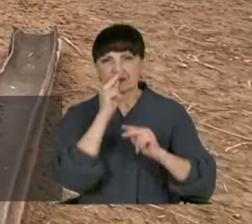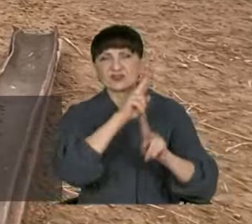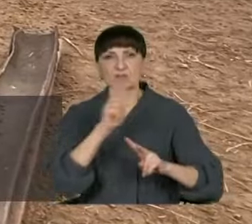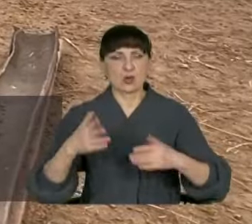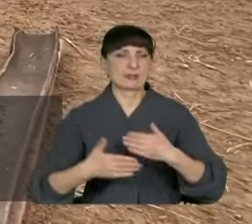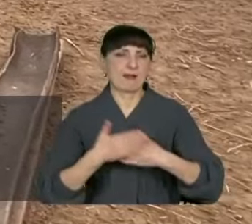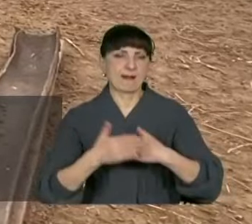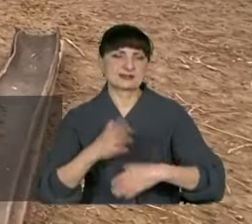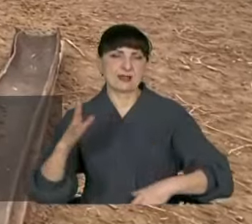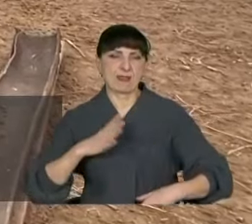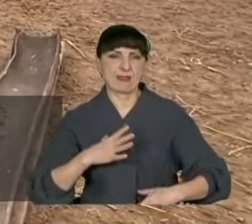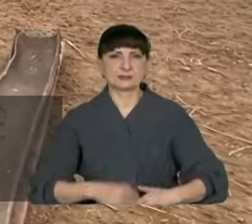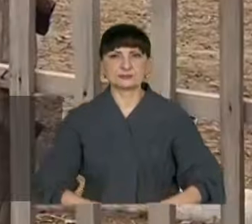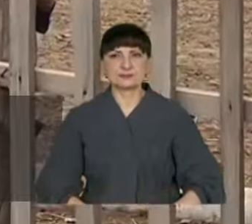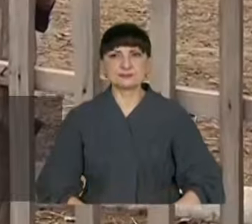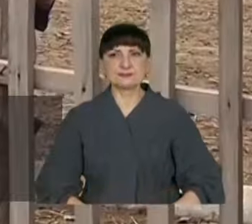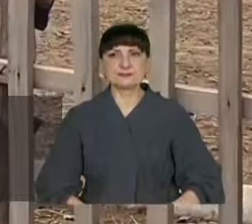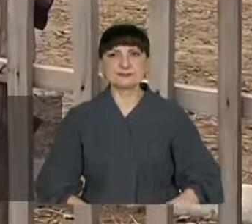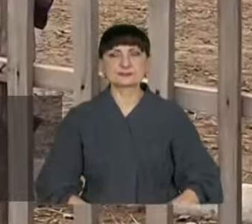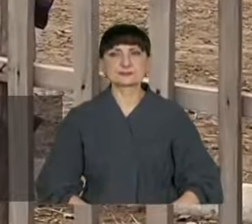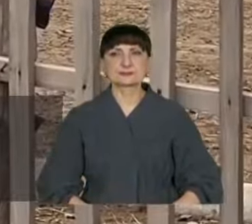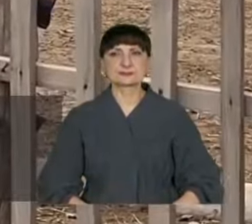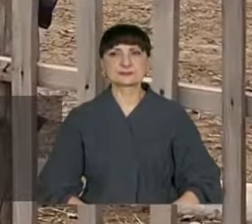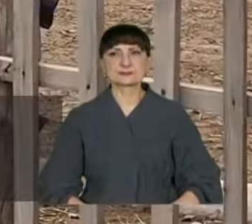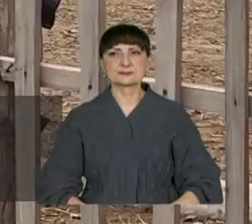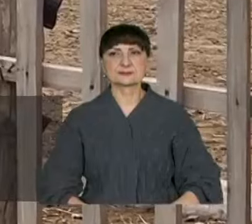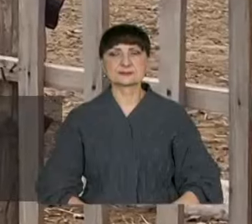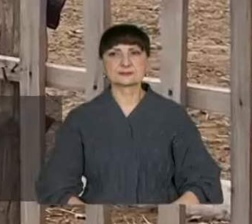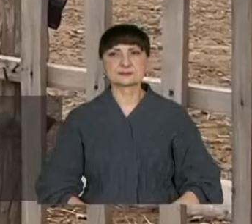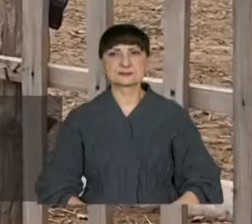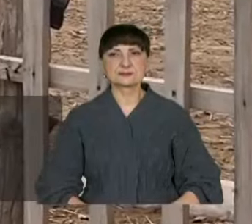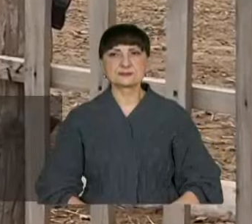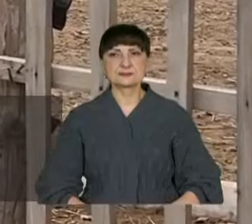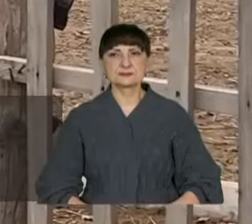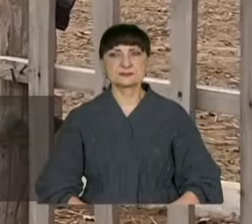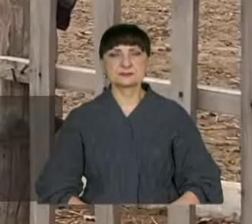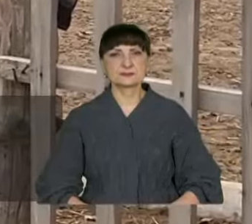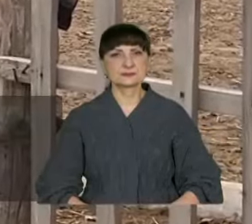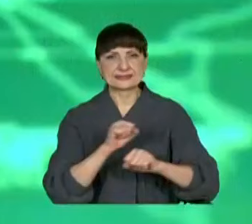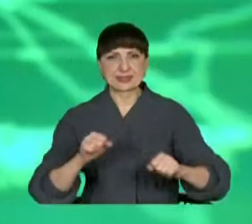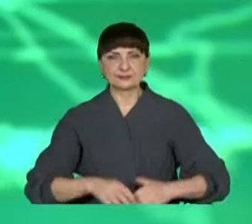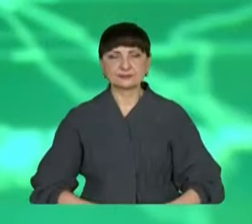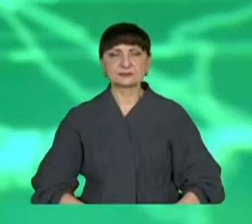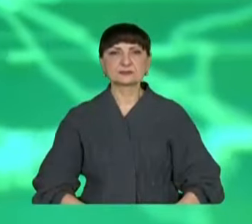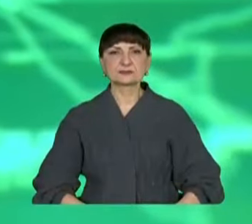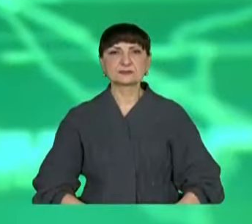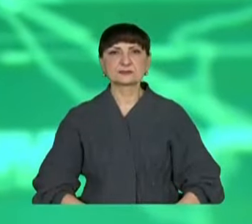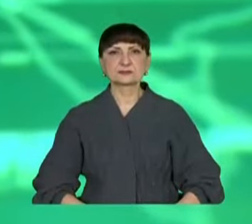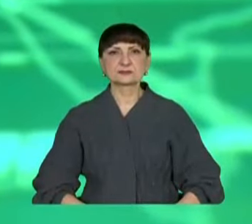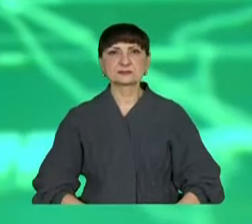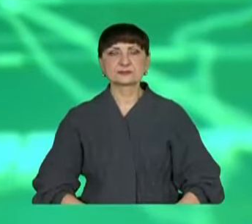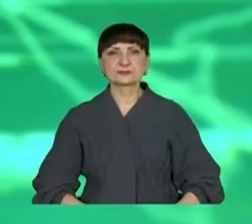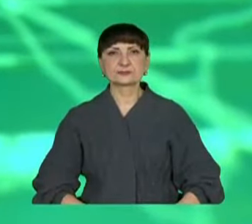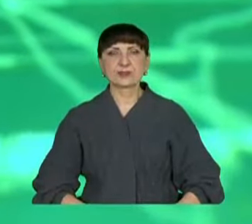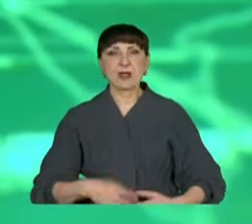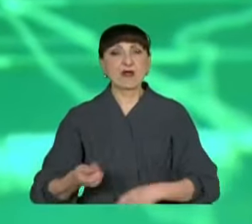получили наказание. Рустам Раубаев, Назерке Укбасова, Эльдар Жунысканов, телеканал Алматы, Туркестанская область. Вывез